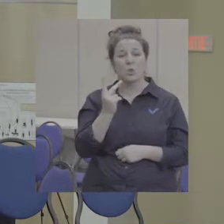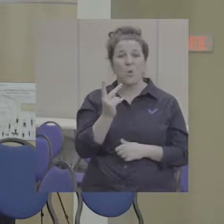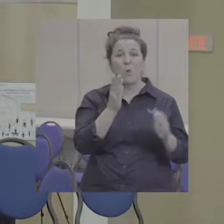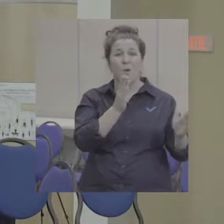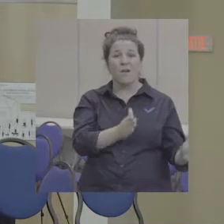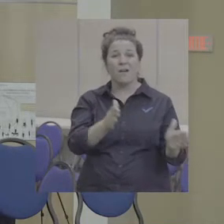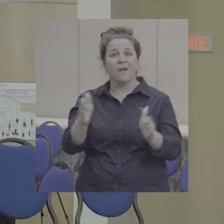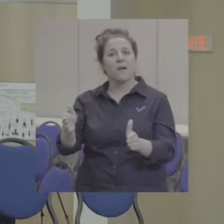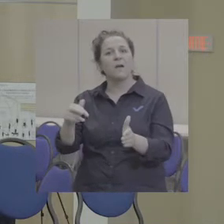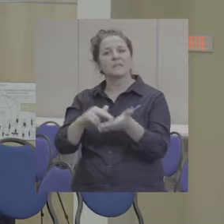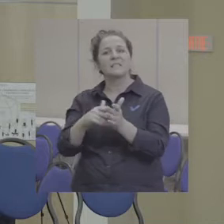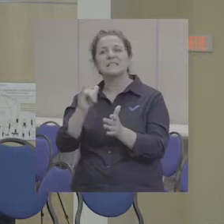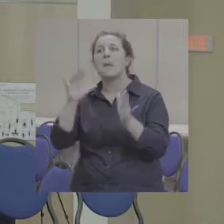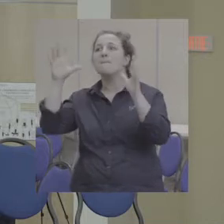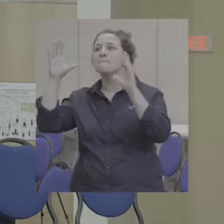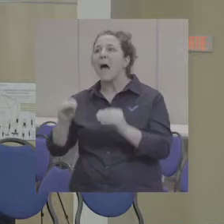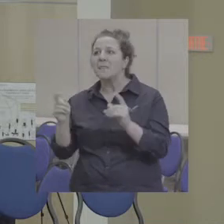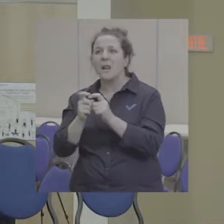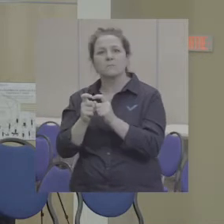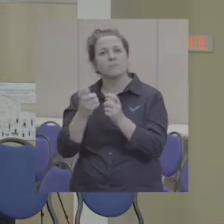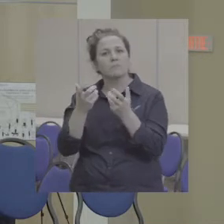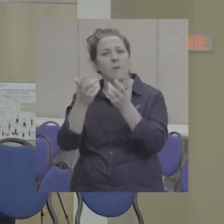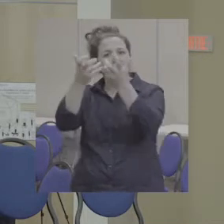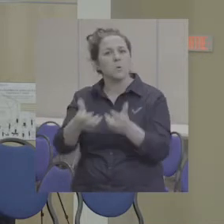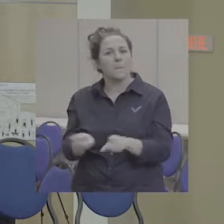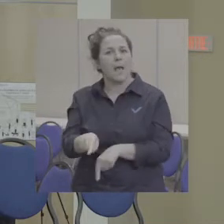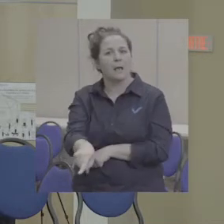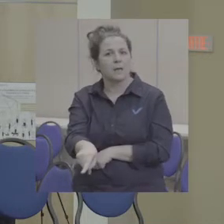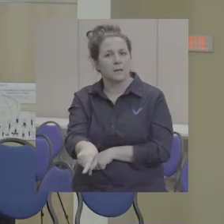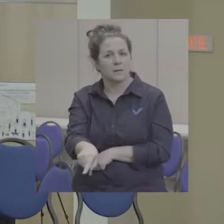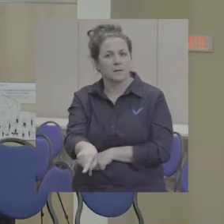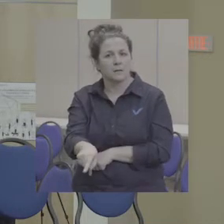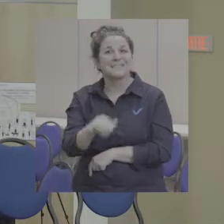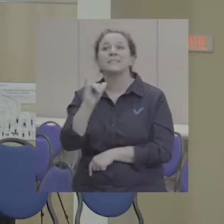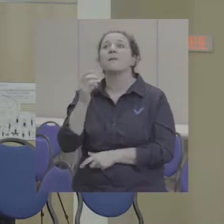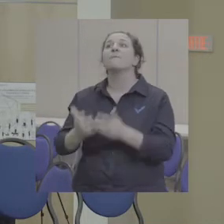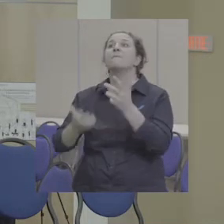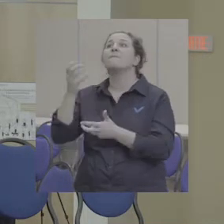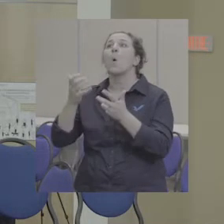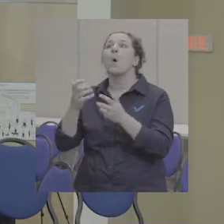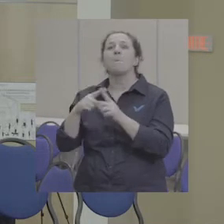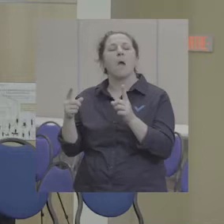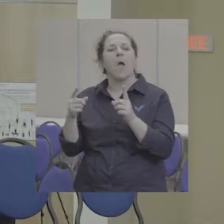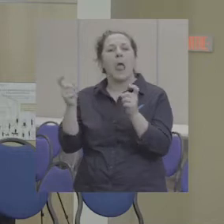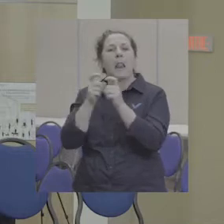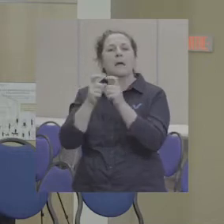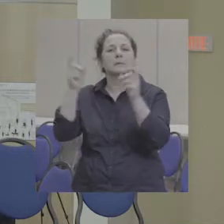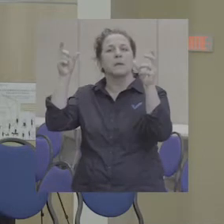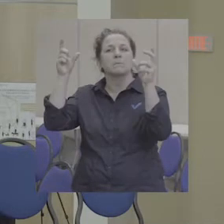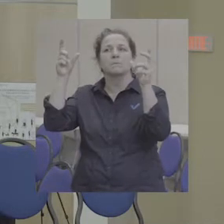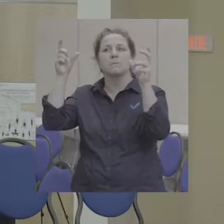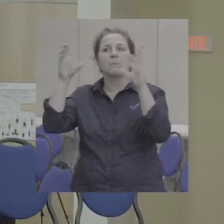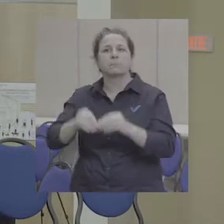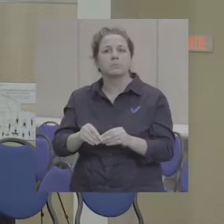d'électricité. Parce que s'il y a un feu, puis il n'y a plus d'électricité, je